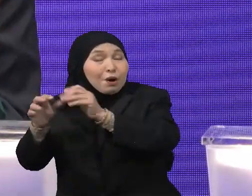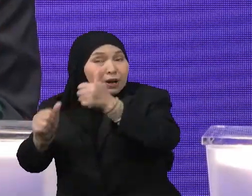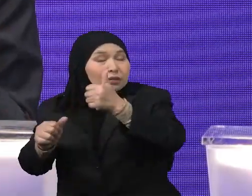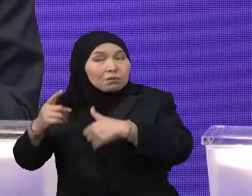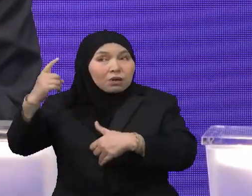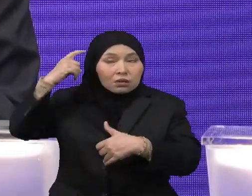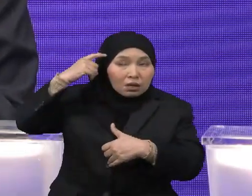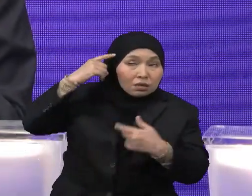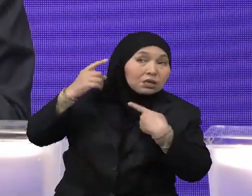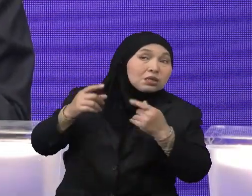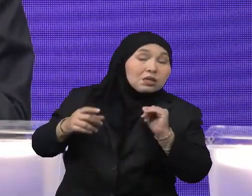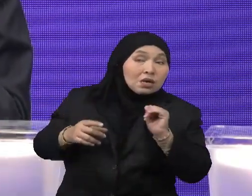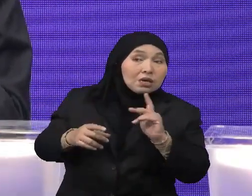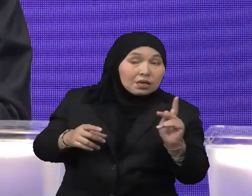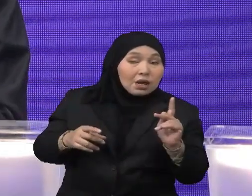bahwa